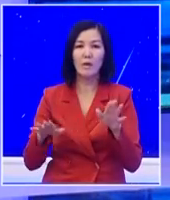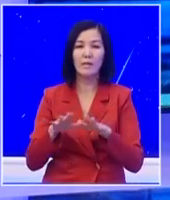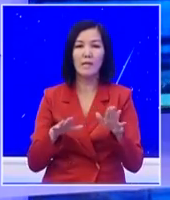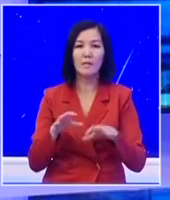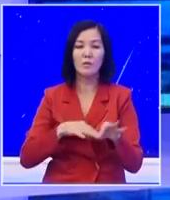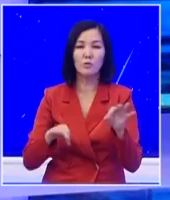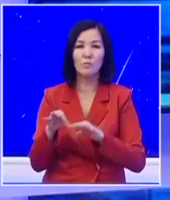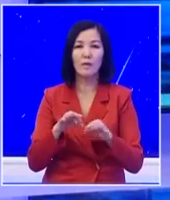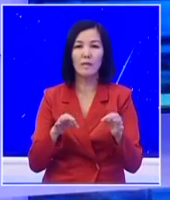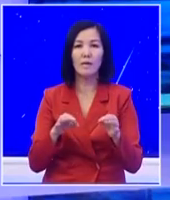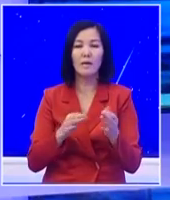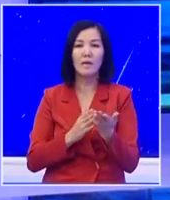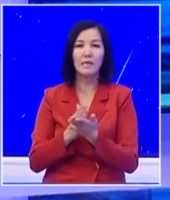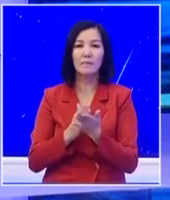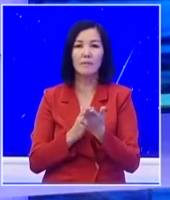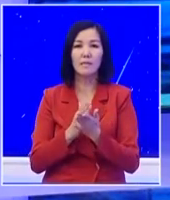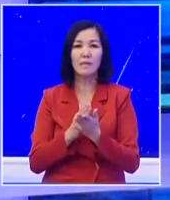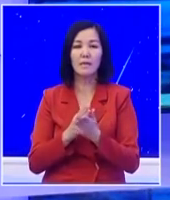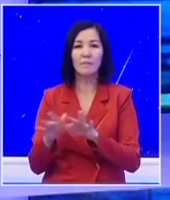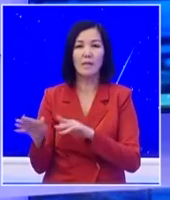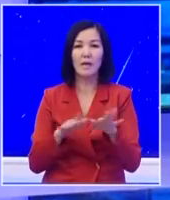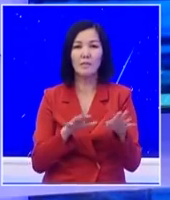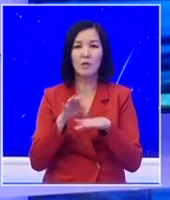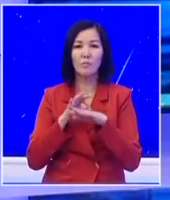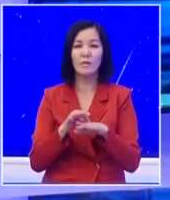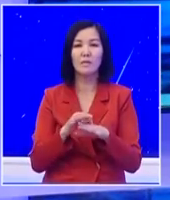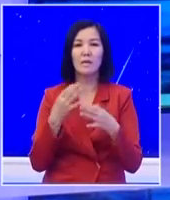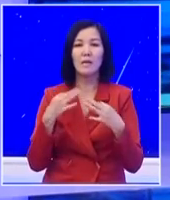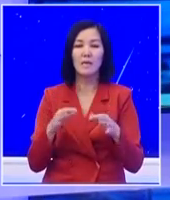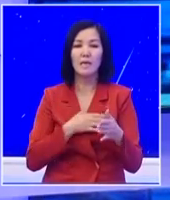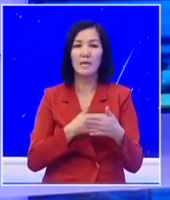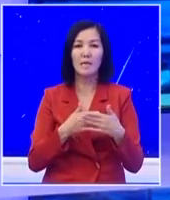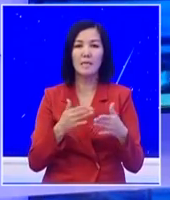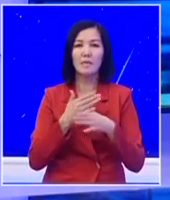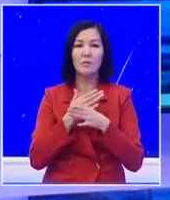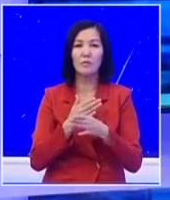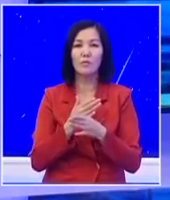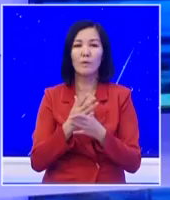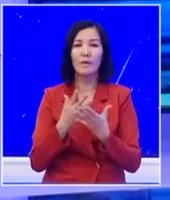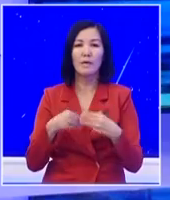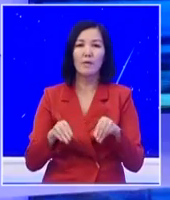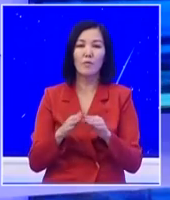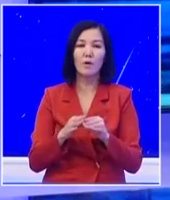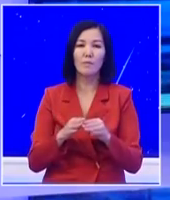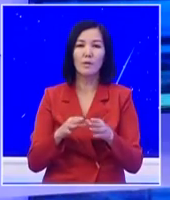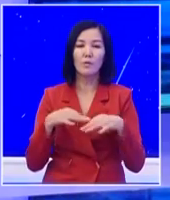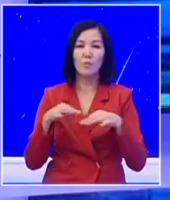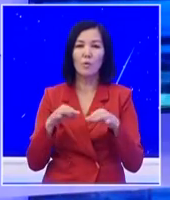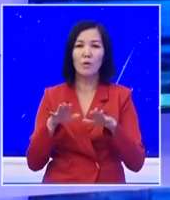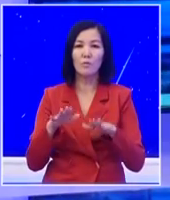кеңсе қызметкерлері бірыңғай облыстық акция ұйымдастырды. Еріктілер көмегімен қызметтік қоғамдық көліктермен және